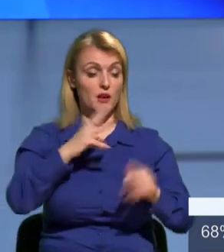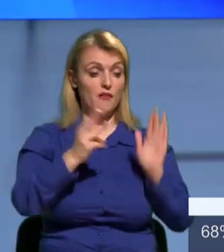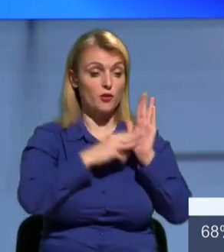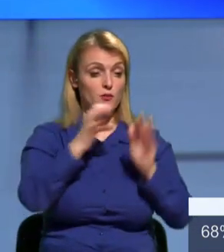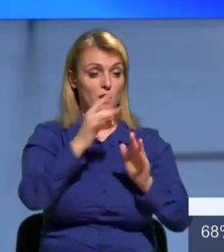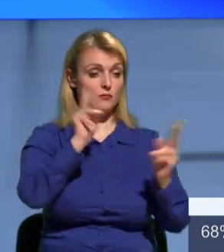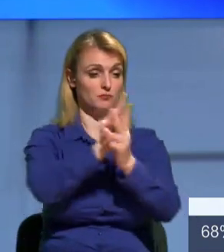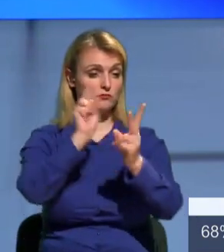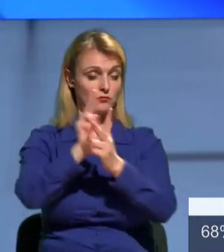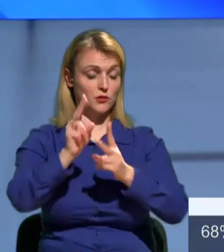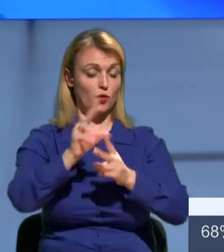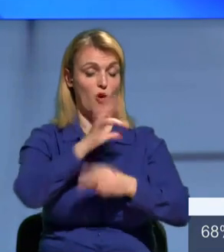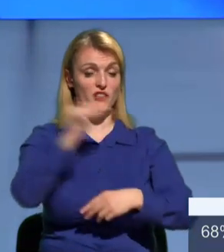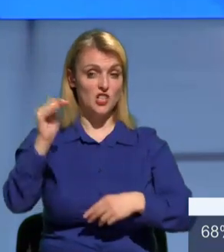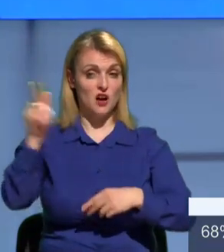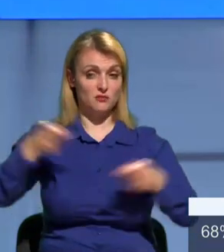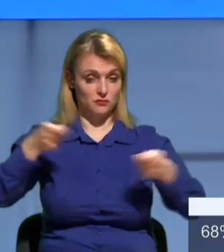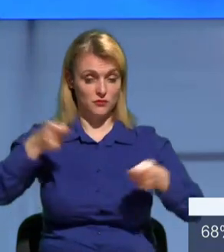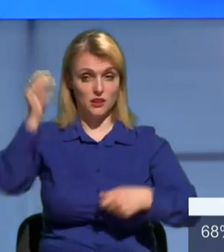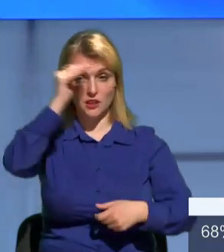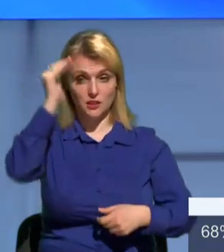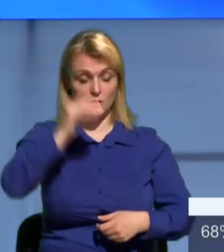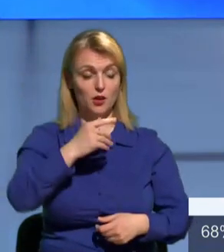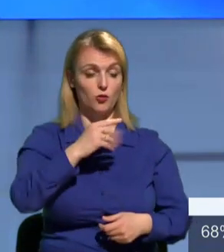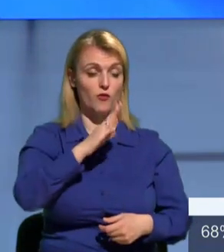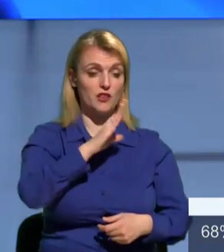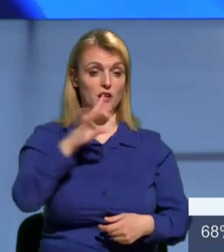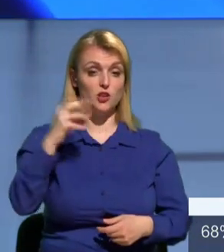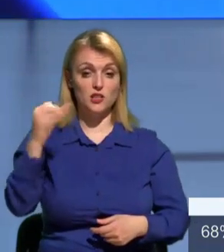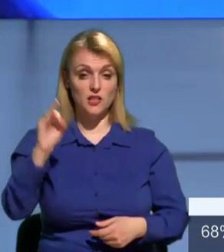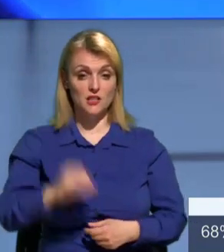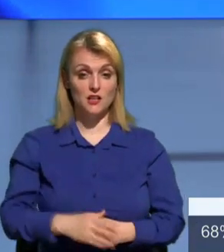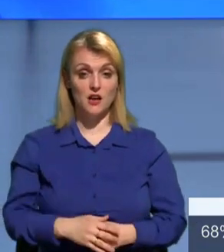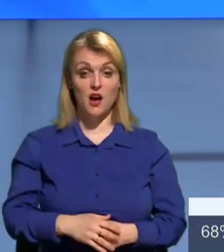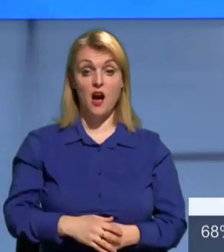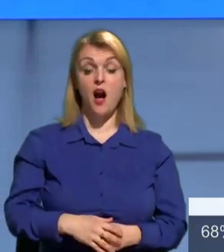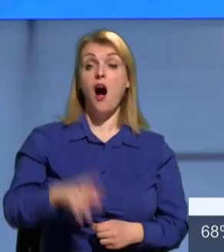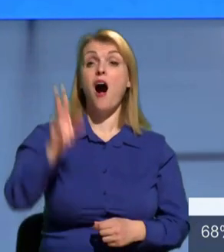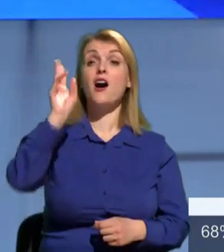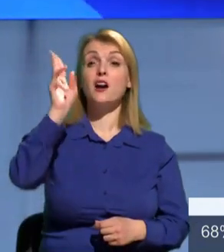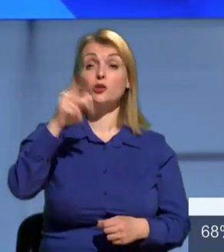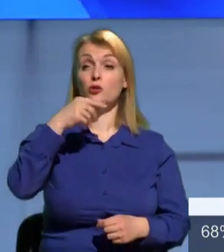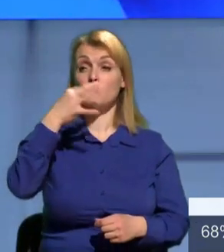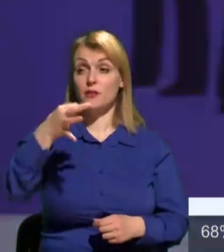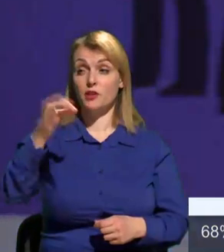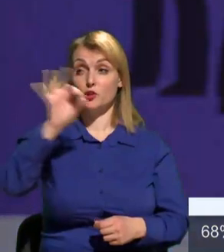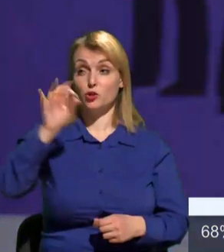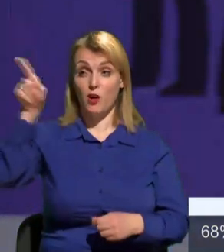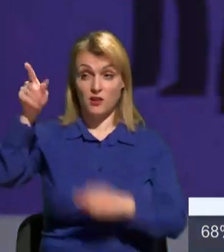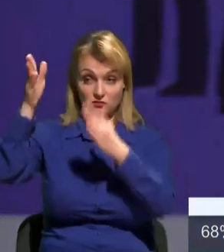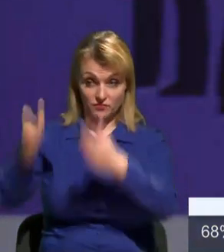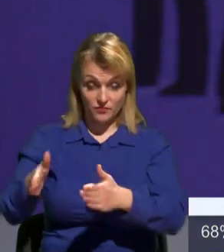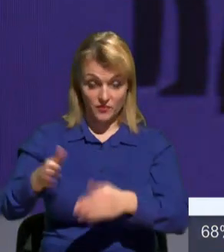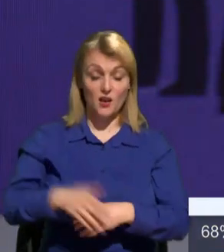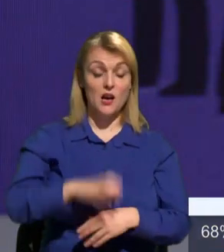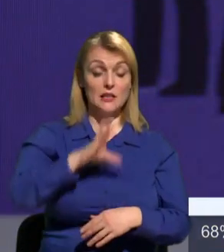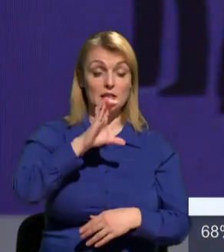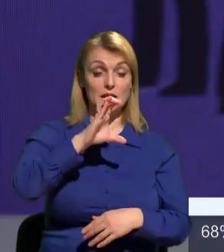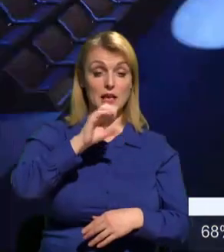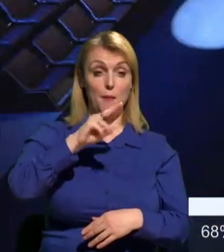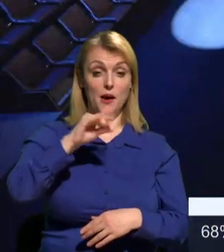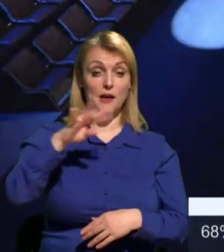la Tiraspol, cu domnul Krasnoseski. Dar atunci când cineva îi numește separatiști, ca echipa doamnei Maia